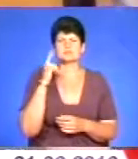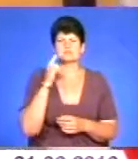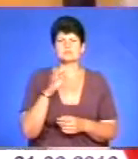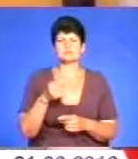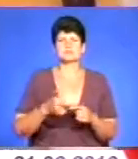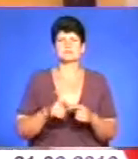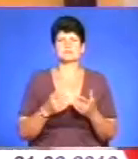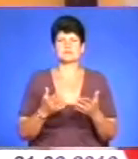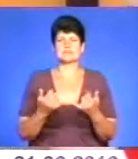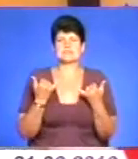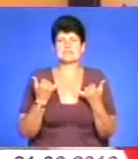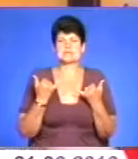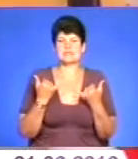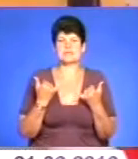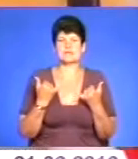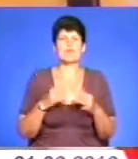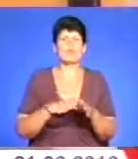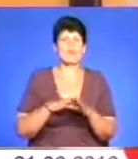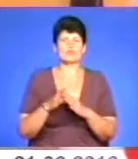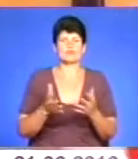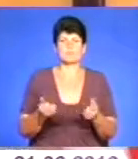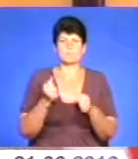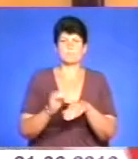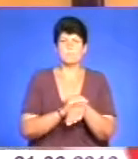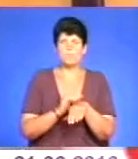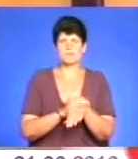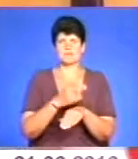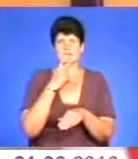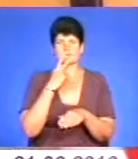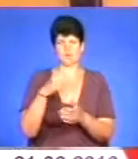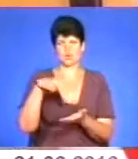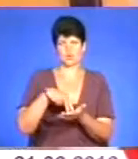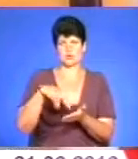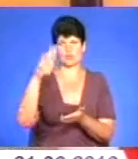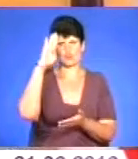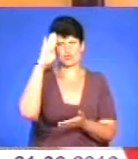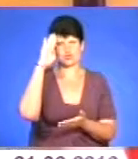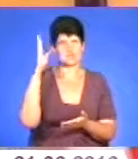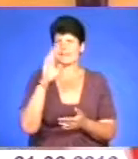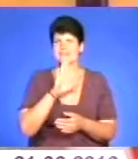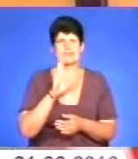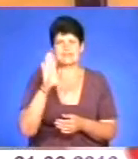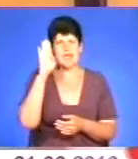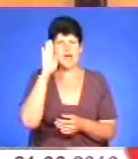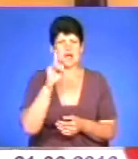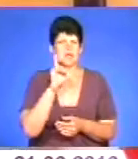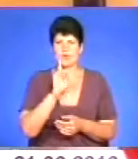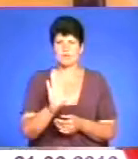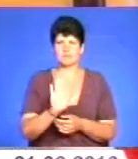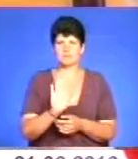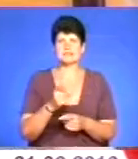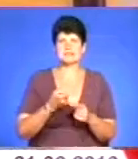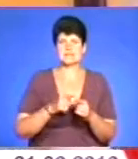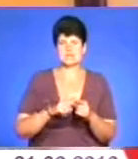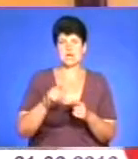Ой, зараз взагалі повністю підтримую, молодець, видно вже стоїть мужчина, це вже не хлопчик стоїть, це вже людина це